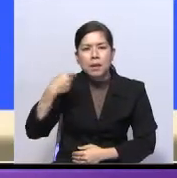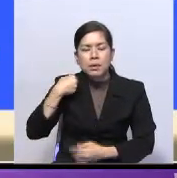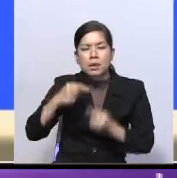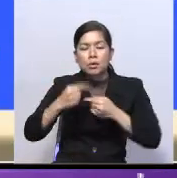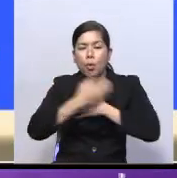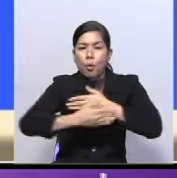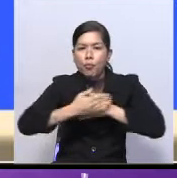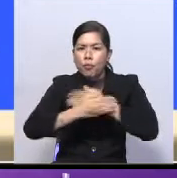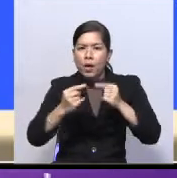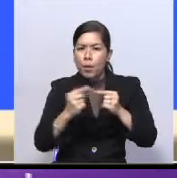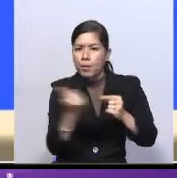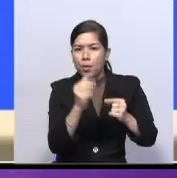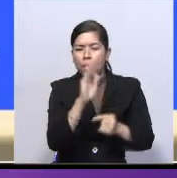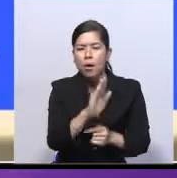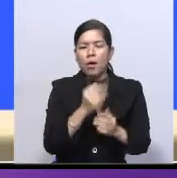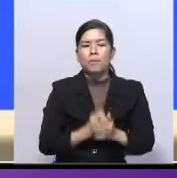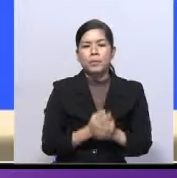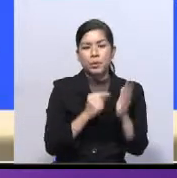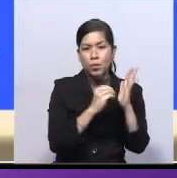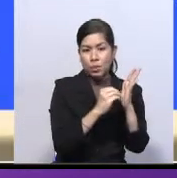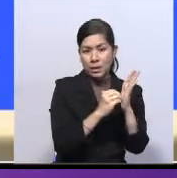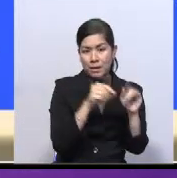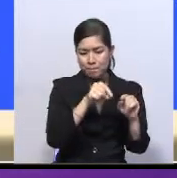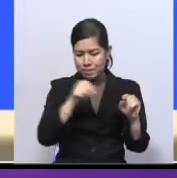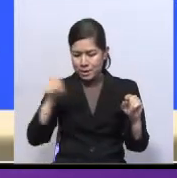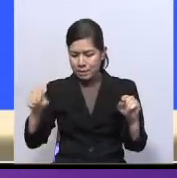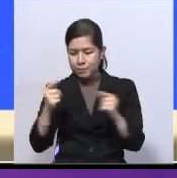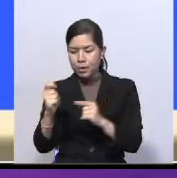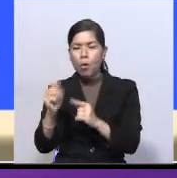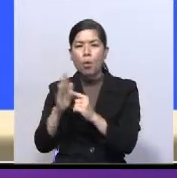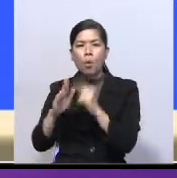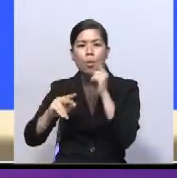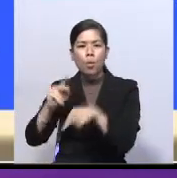เร็วสูงกรุงเทพอู่ตะเภาถ้าท่านสนใจจะลง